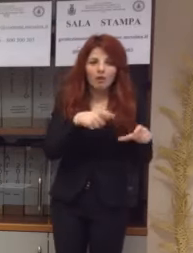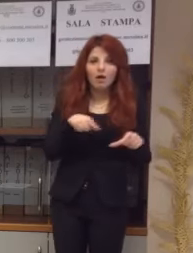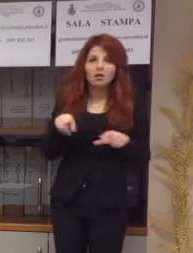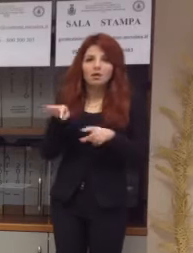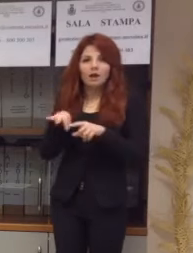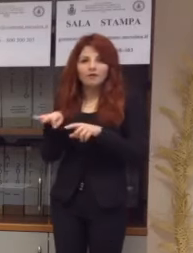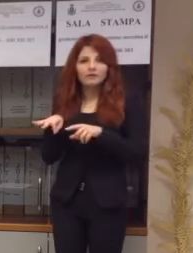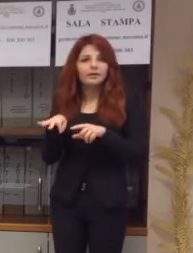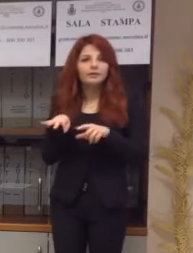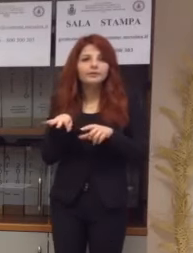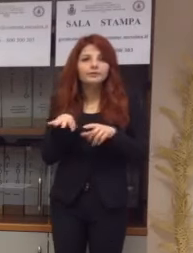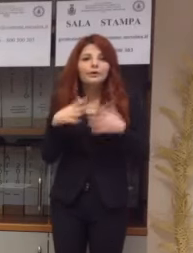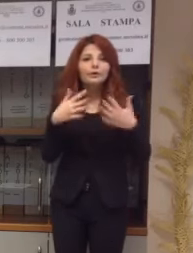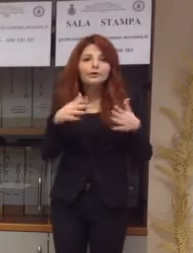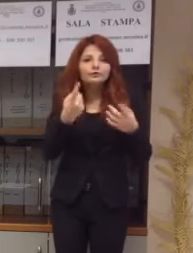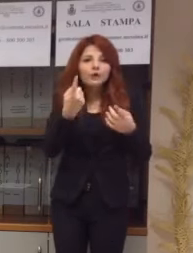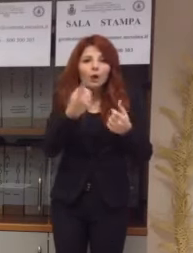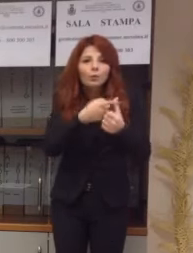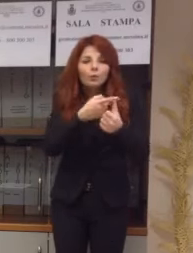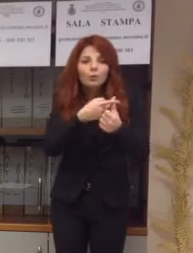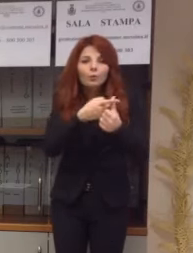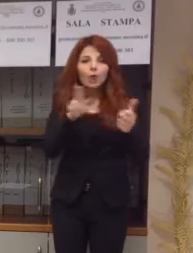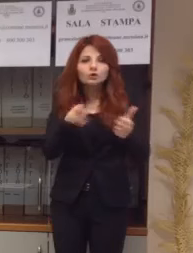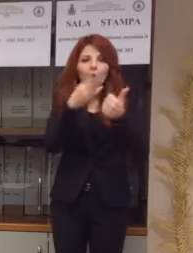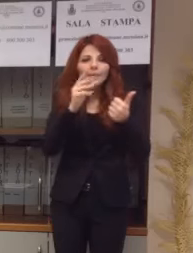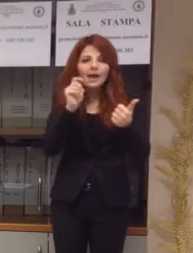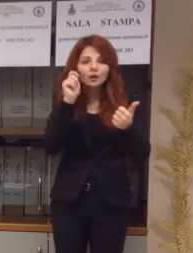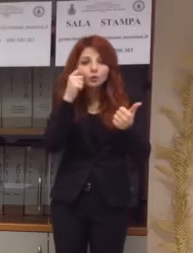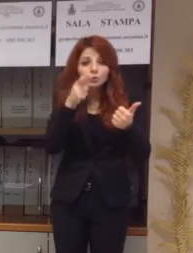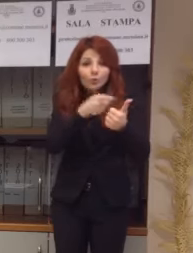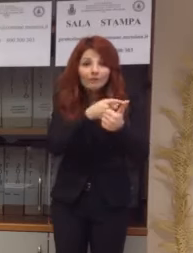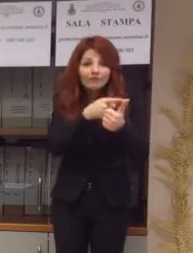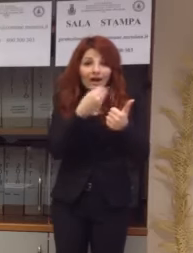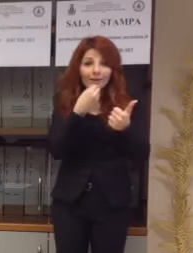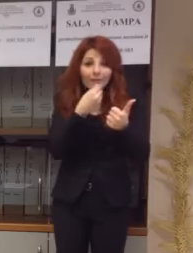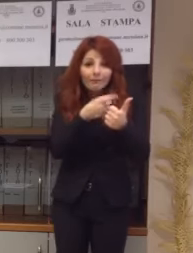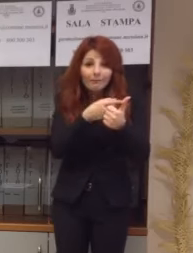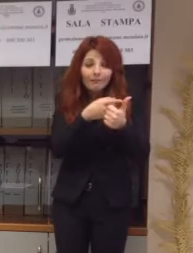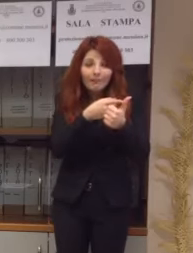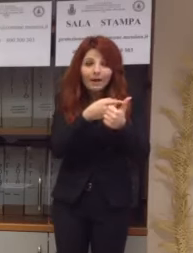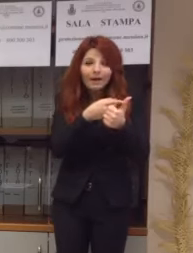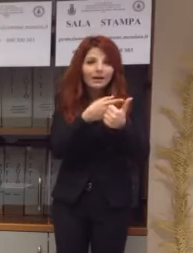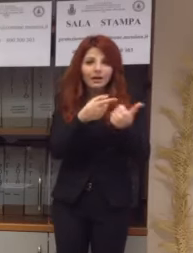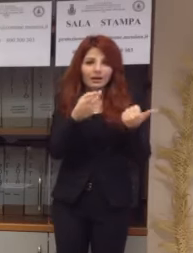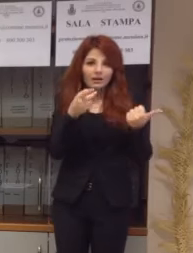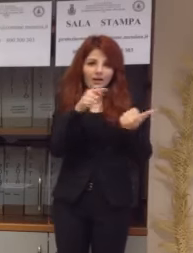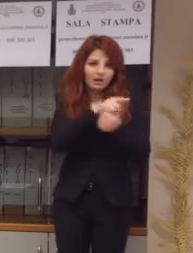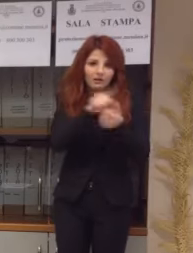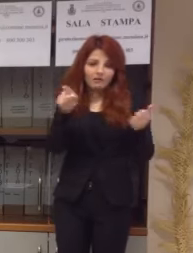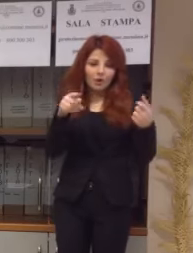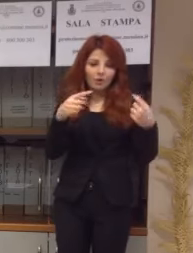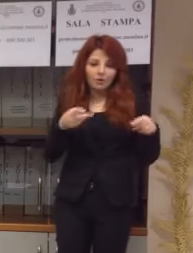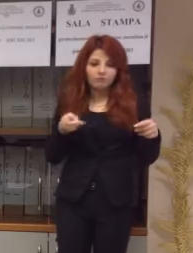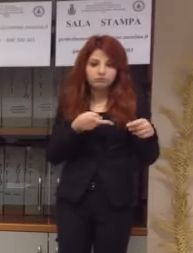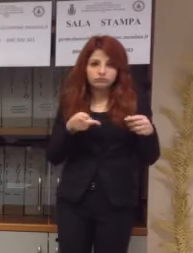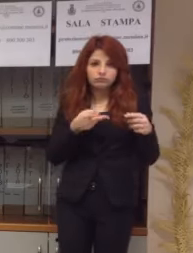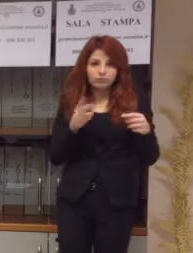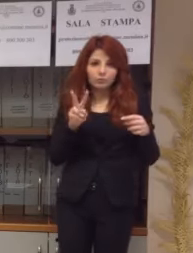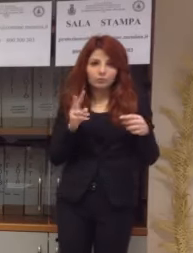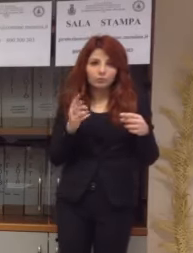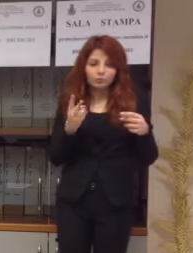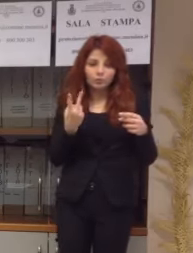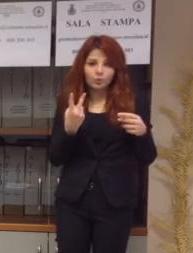dell'accumulo, che ora spiegherai nuovamente cosa significa un esempio pratico, vi possiamo aiutare sulle altre misure, perché tentare di truffare? Quindi